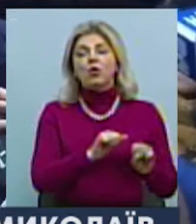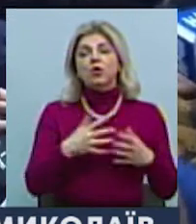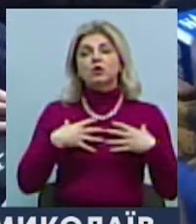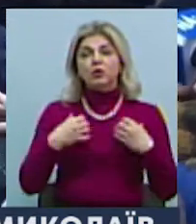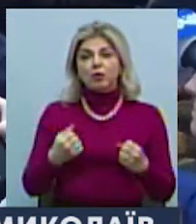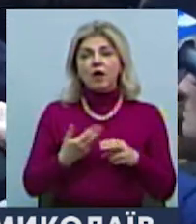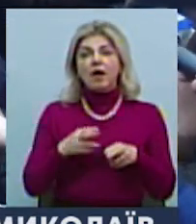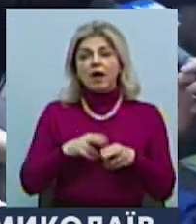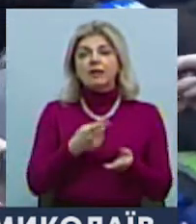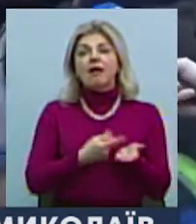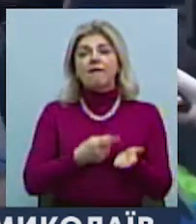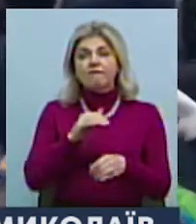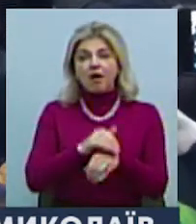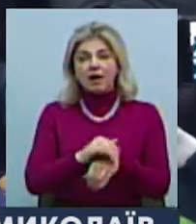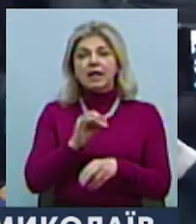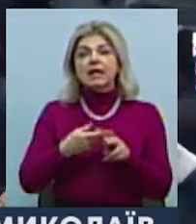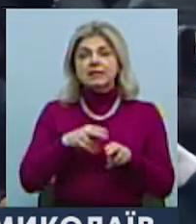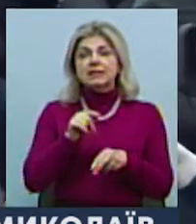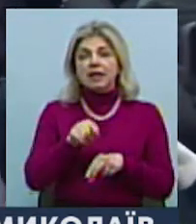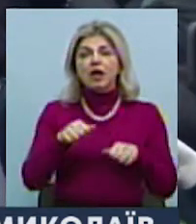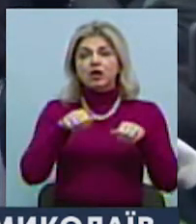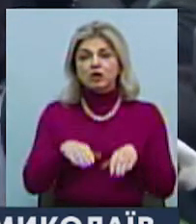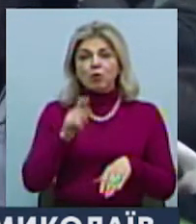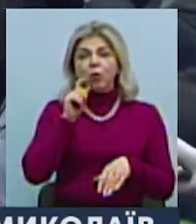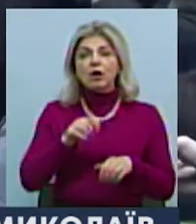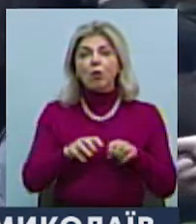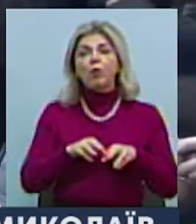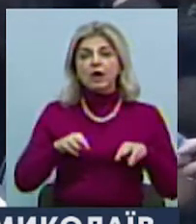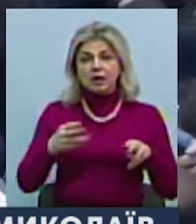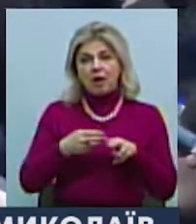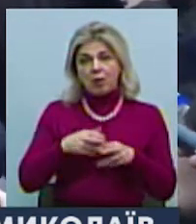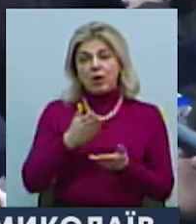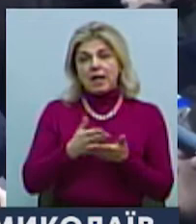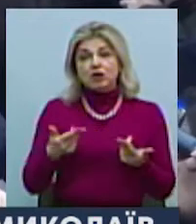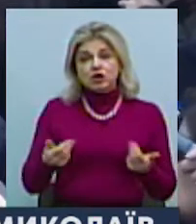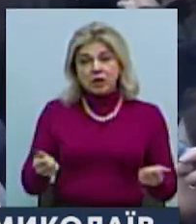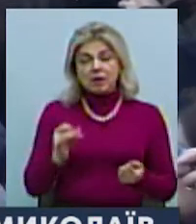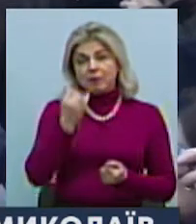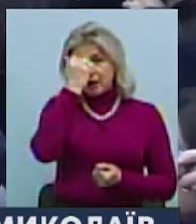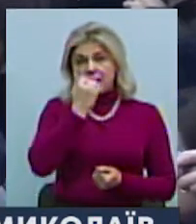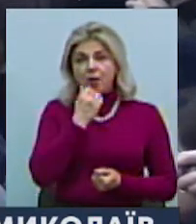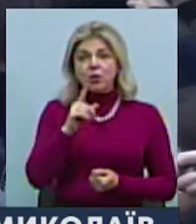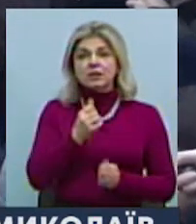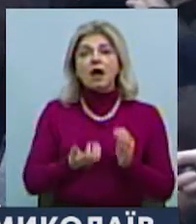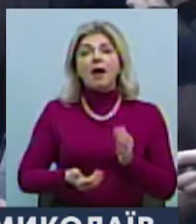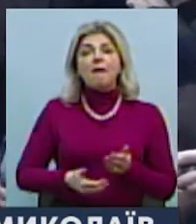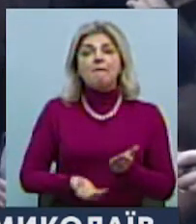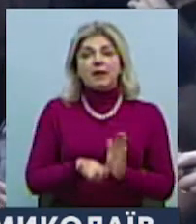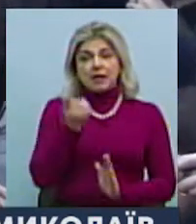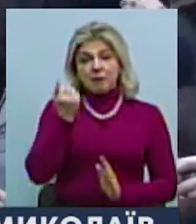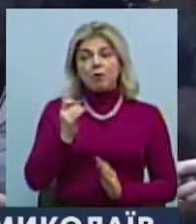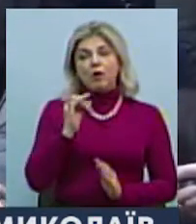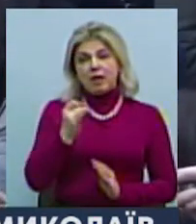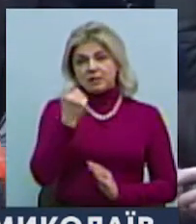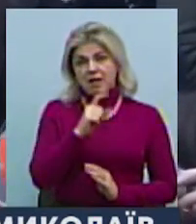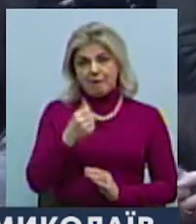Це доконаний факт і це рішення українського уряду, яке є чинним. Тому дякую за підтримку і до перемоги.